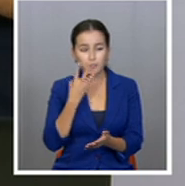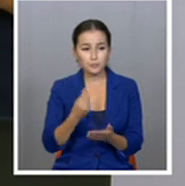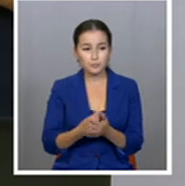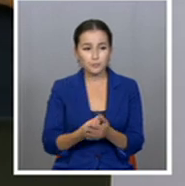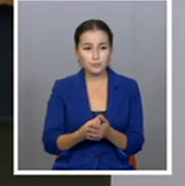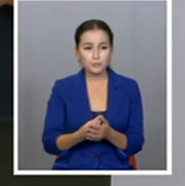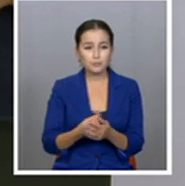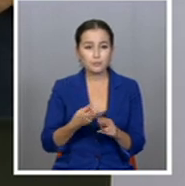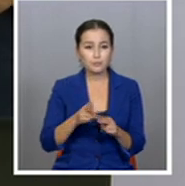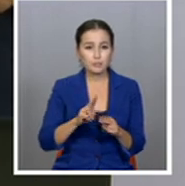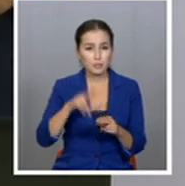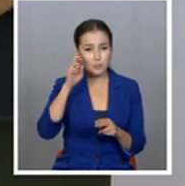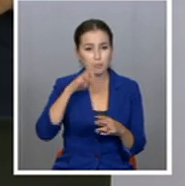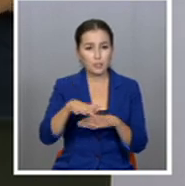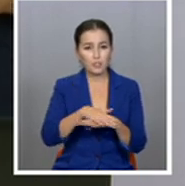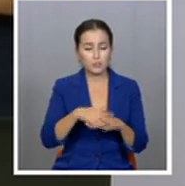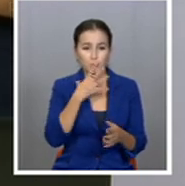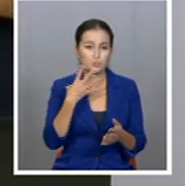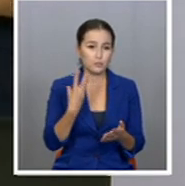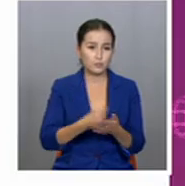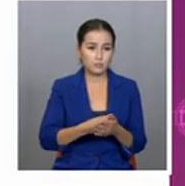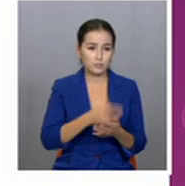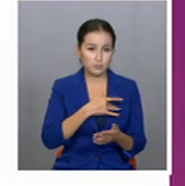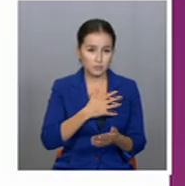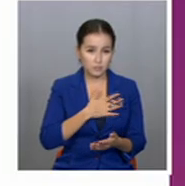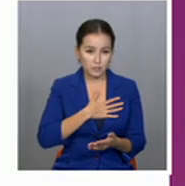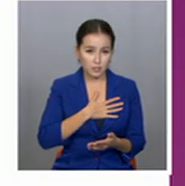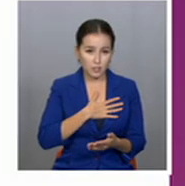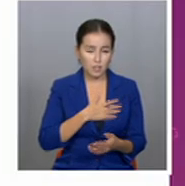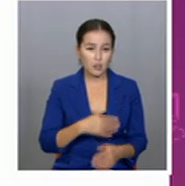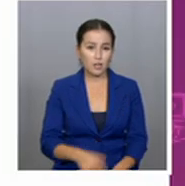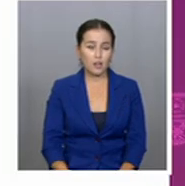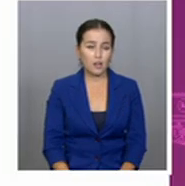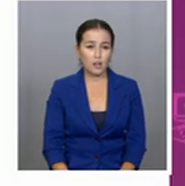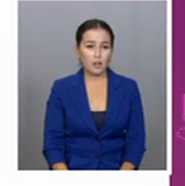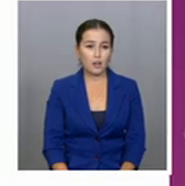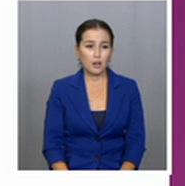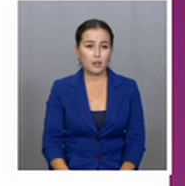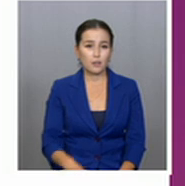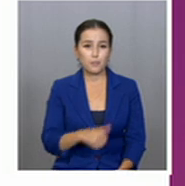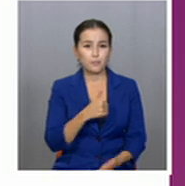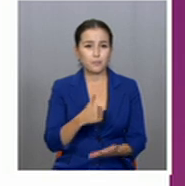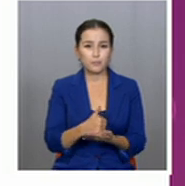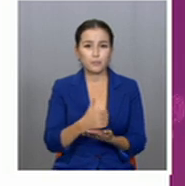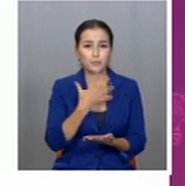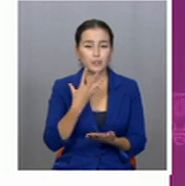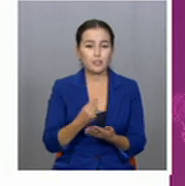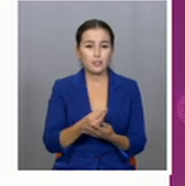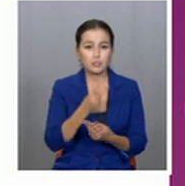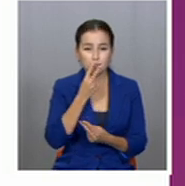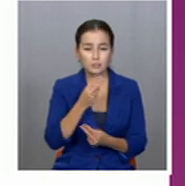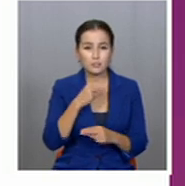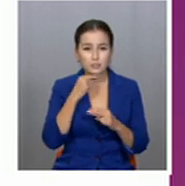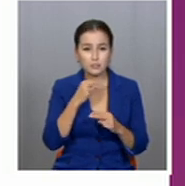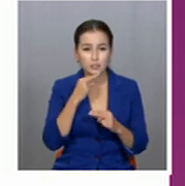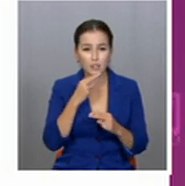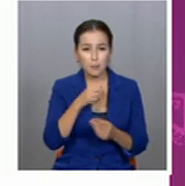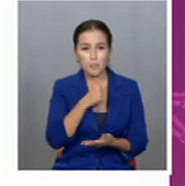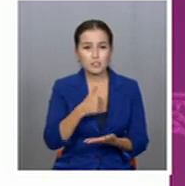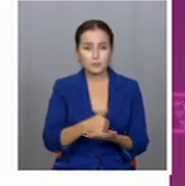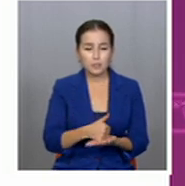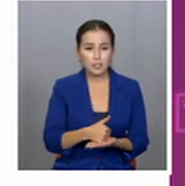құралдары мемлекет меншігінде болады. Енді басымдылығына көшетін болсақ,